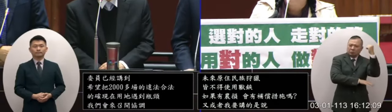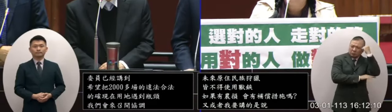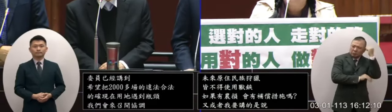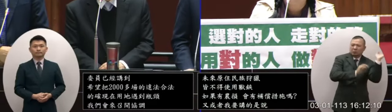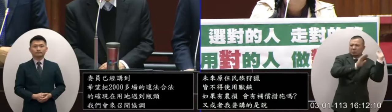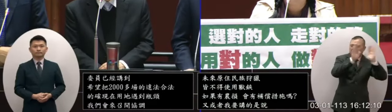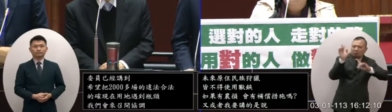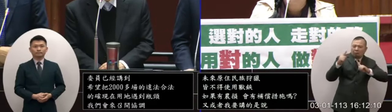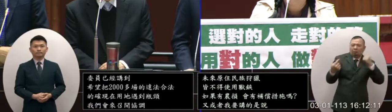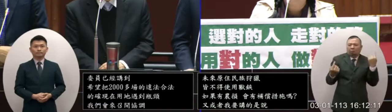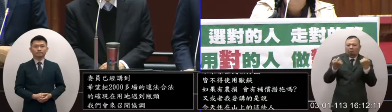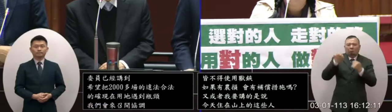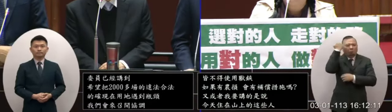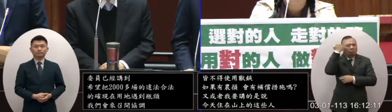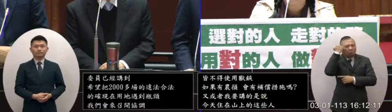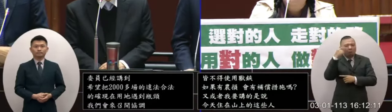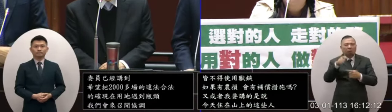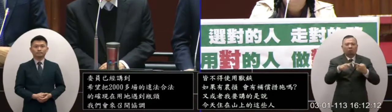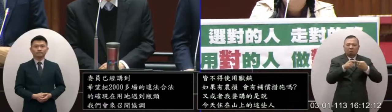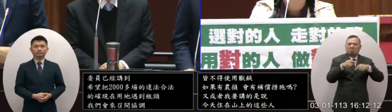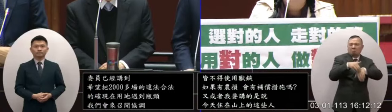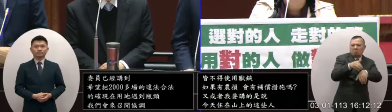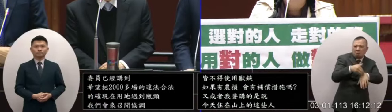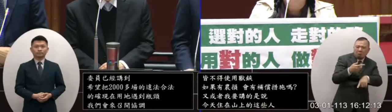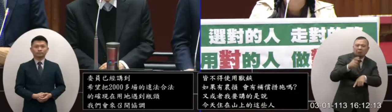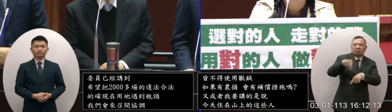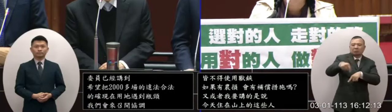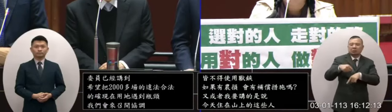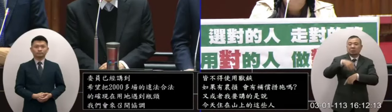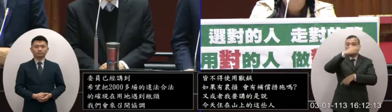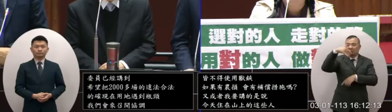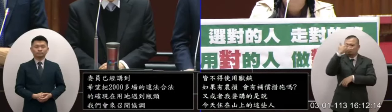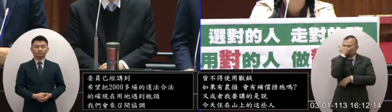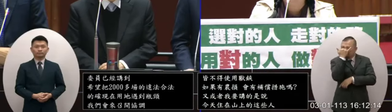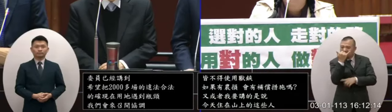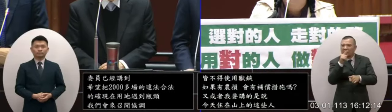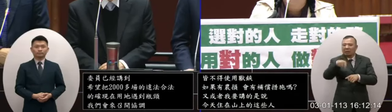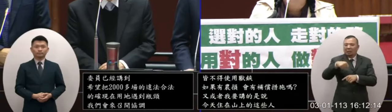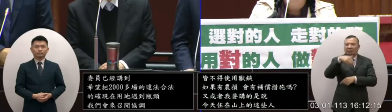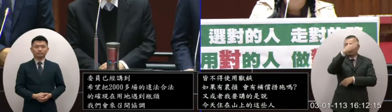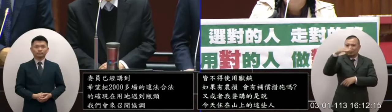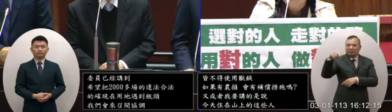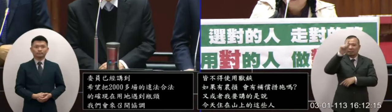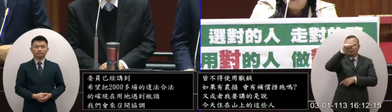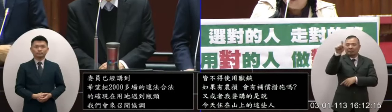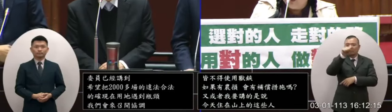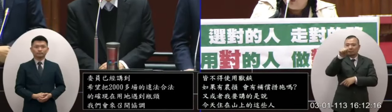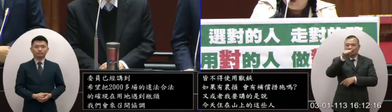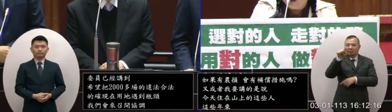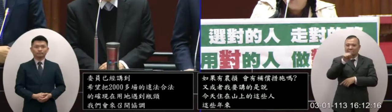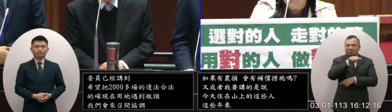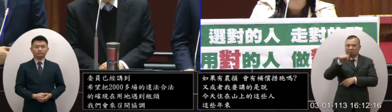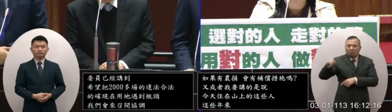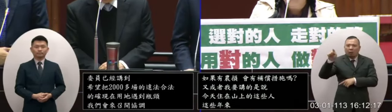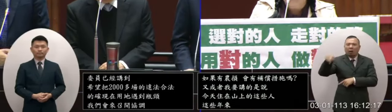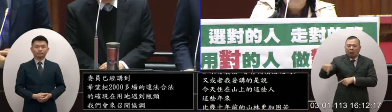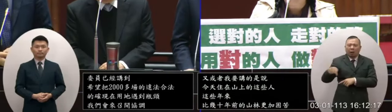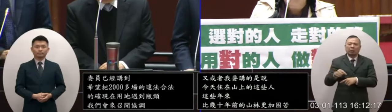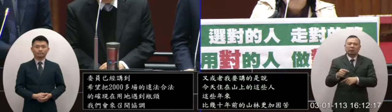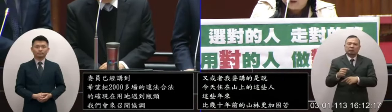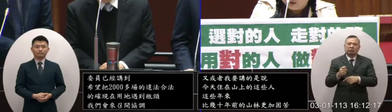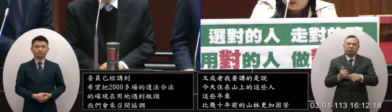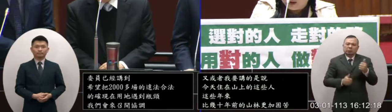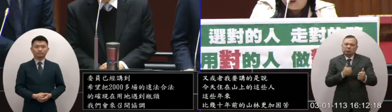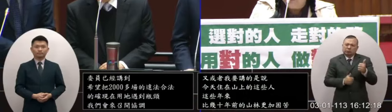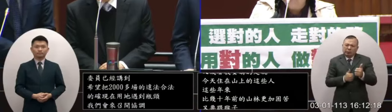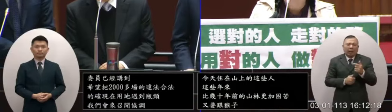子，又要跟山猪，又要跟山羌，它的农损很严重。但是我觉得如果完